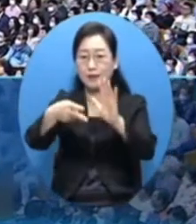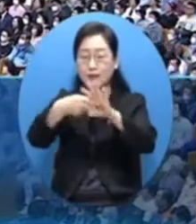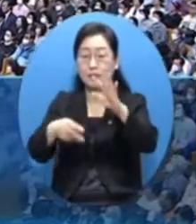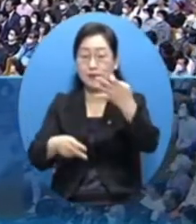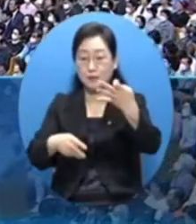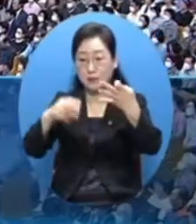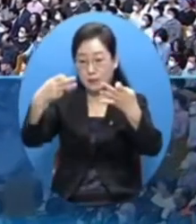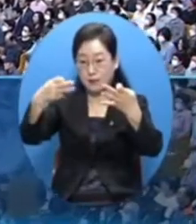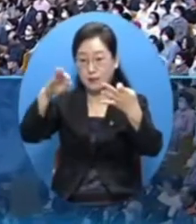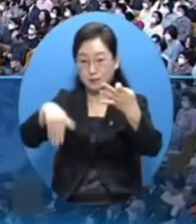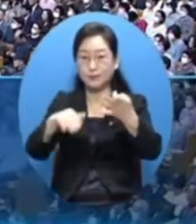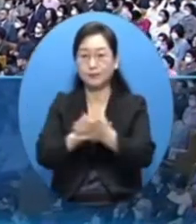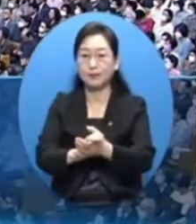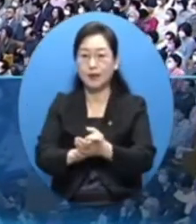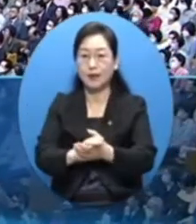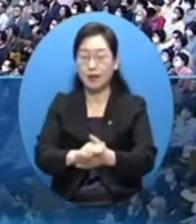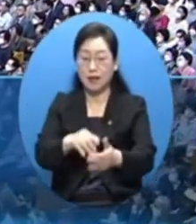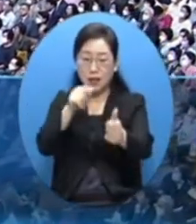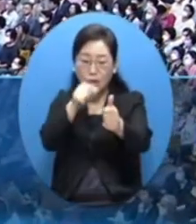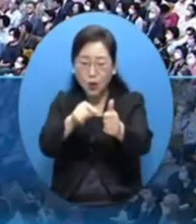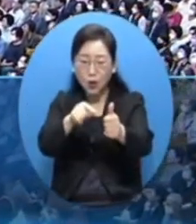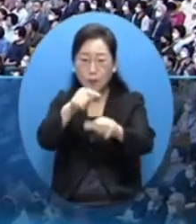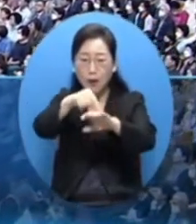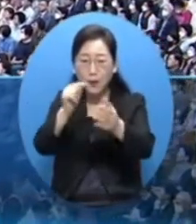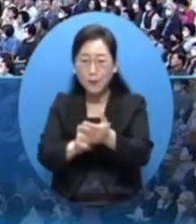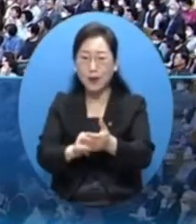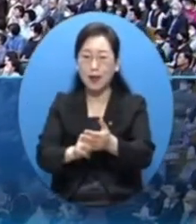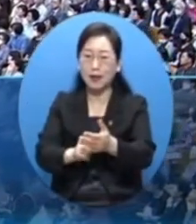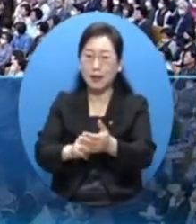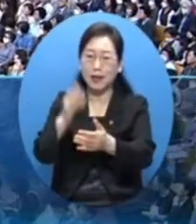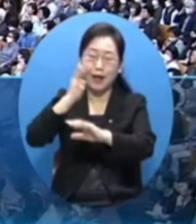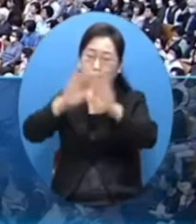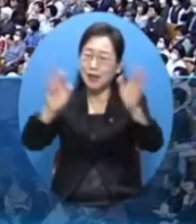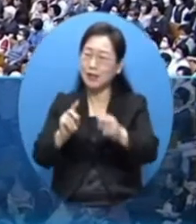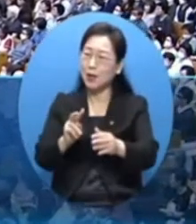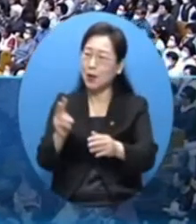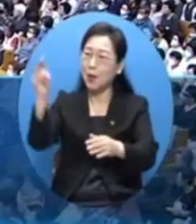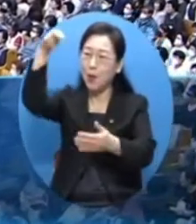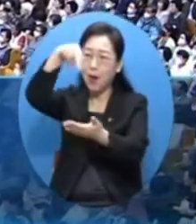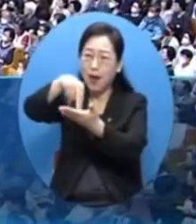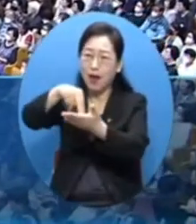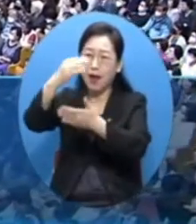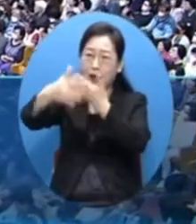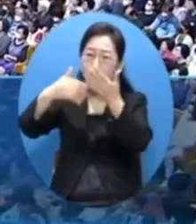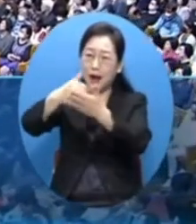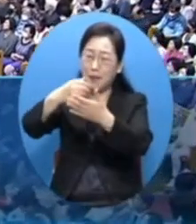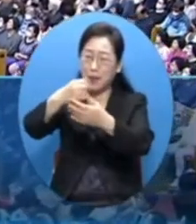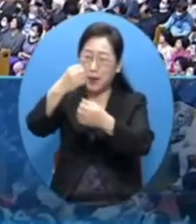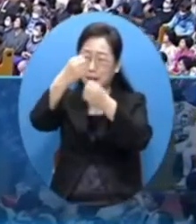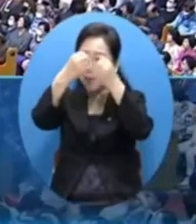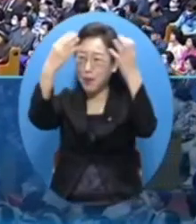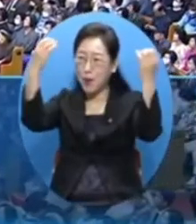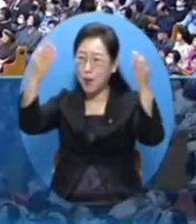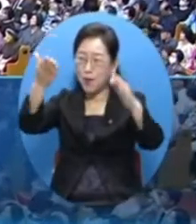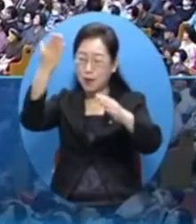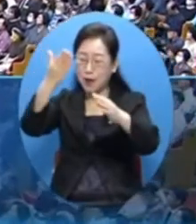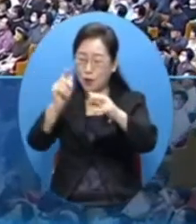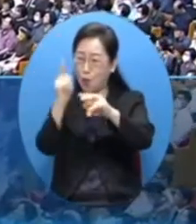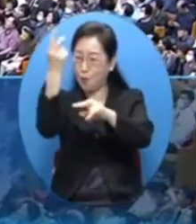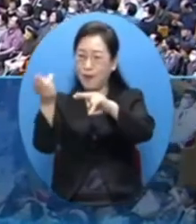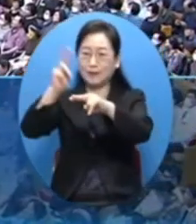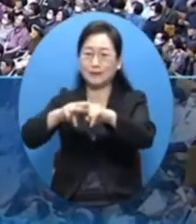15절을 말씀합니다. 내가 내 마음에 이르기를 내가 하늘에 올라 하나님의 뭇별 위에 내 자리를 높이리라. 내가 북극